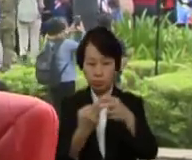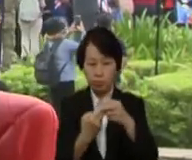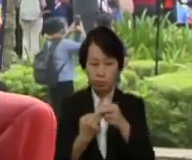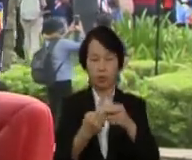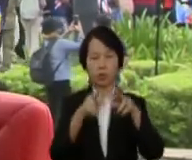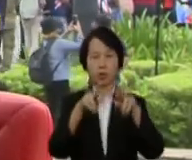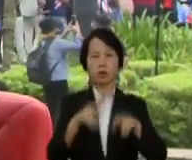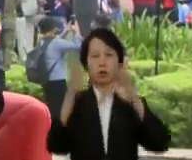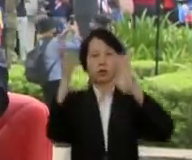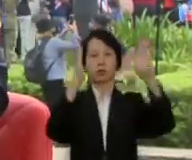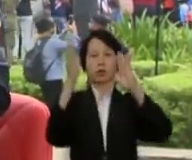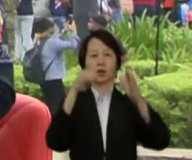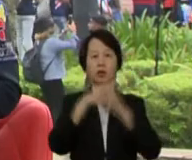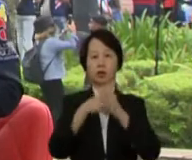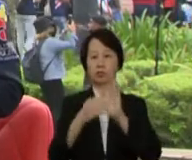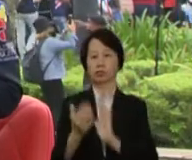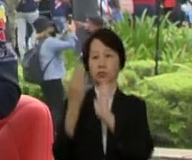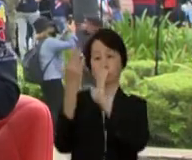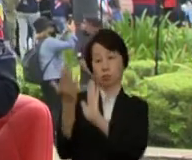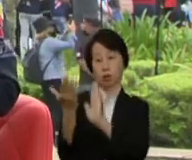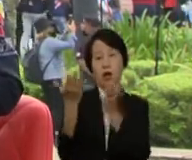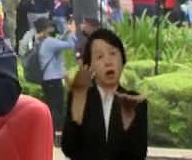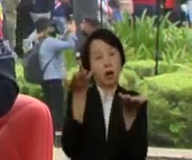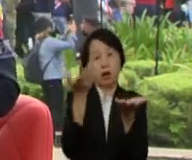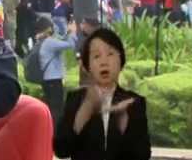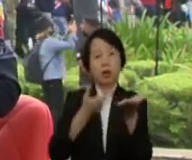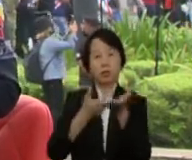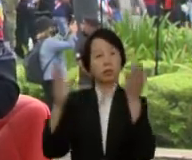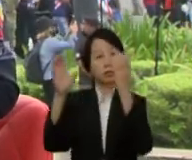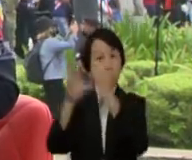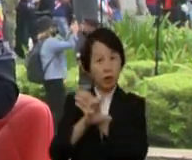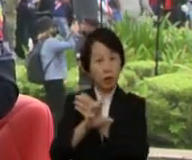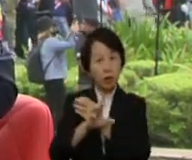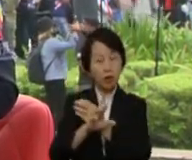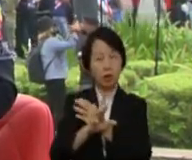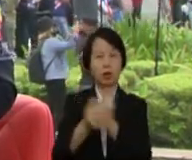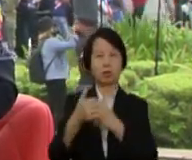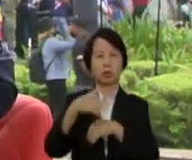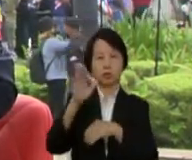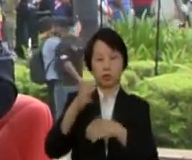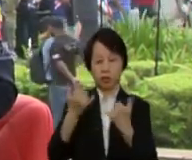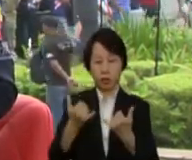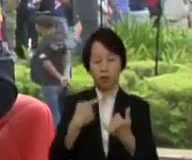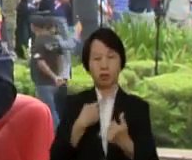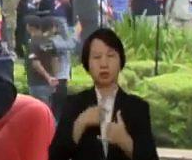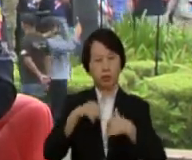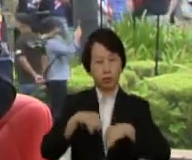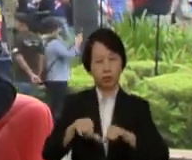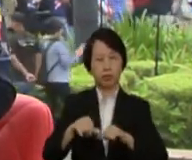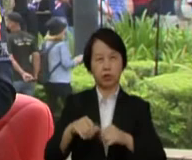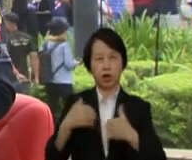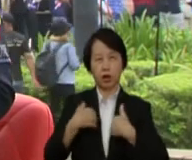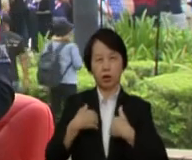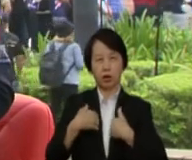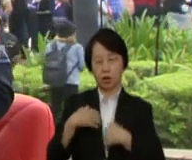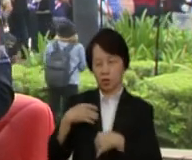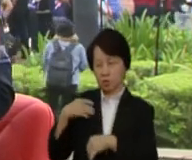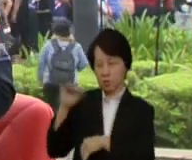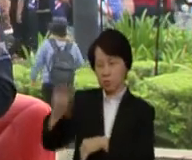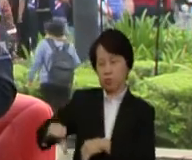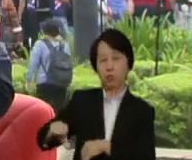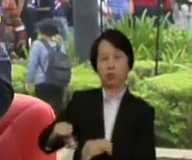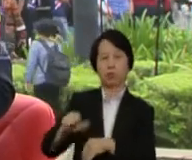rakyat negara ini dalam menepani apa jua cabaran yang mendatang, lebih-lebih lagi ketika kita masih lagi berperang melawan